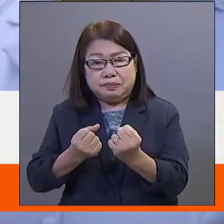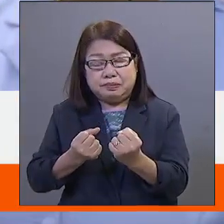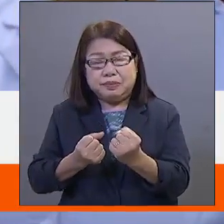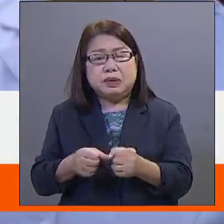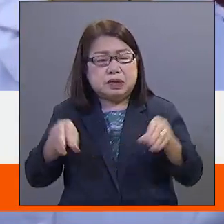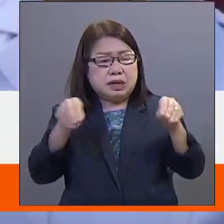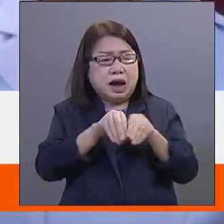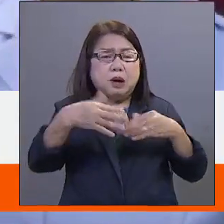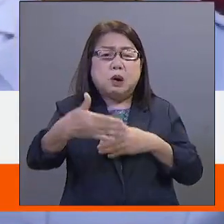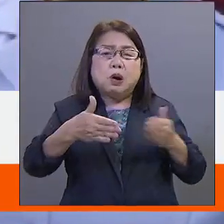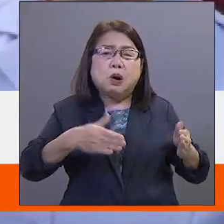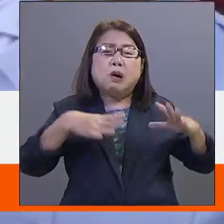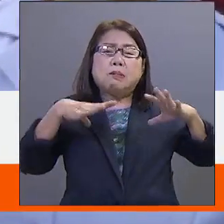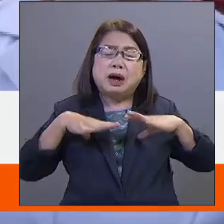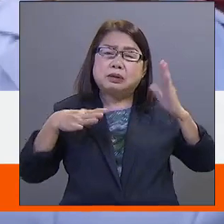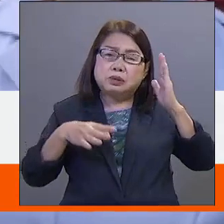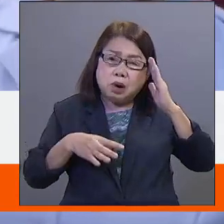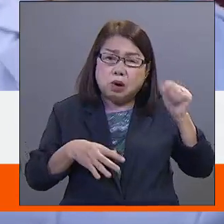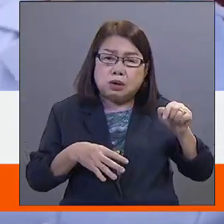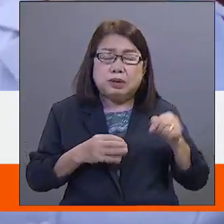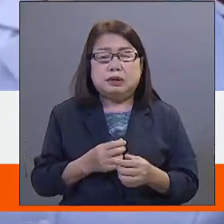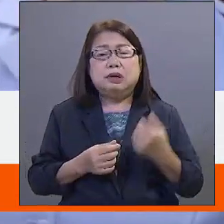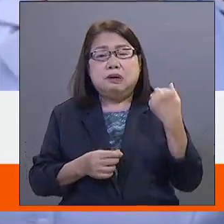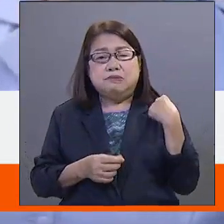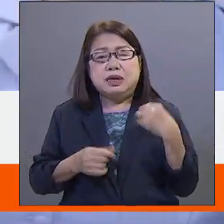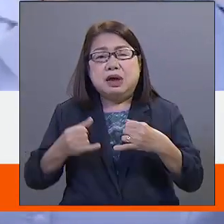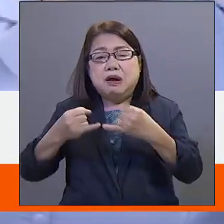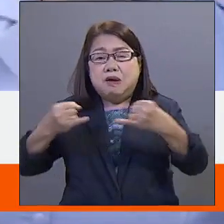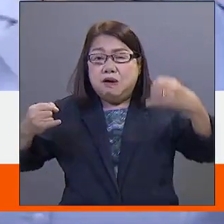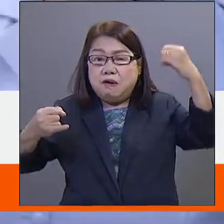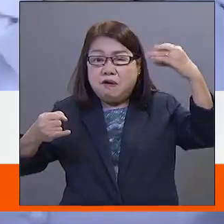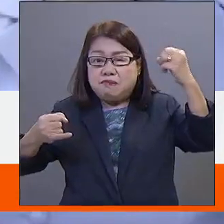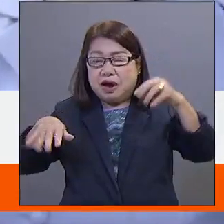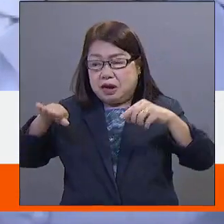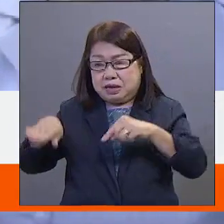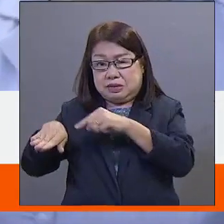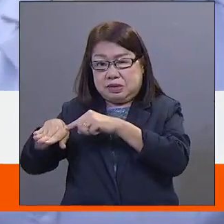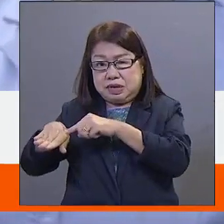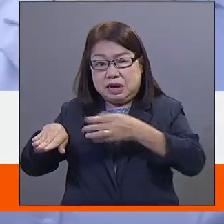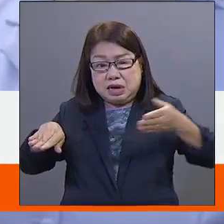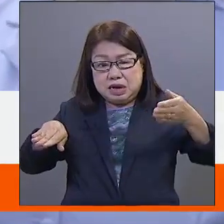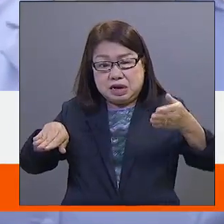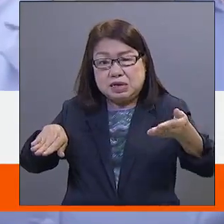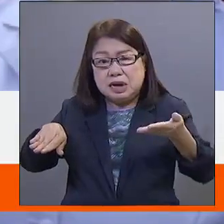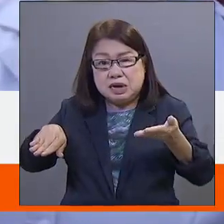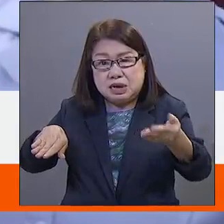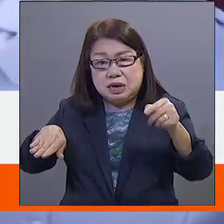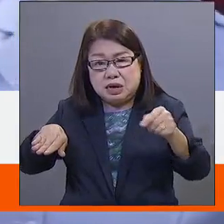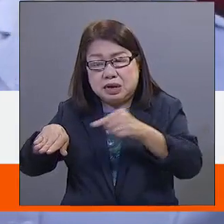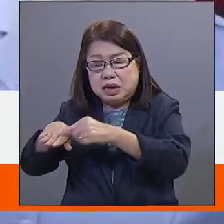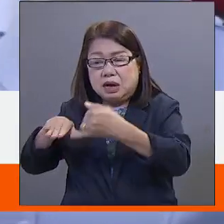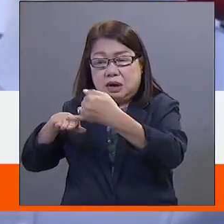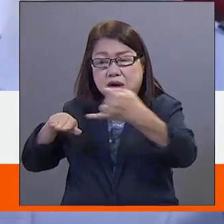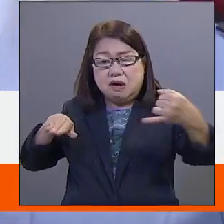องพักแล้วก็มีการต่อไฟฟ้าจากฝั่งเข้าไปใช้ในเรือนะครับพอในเรือเนี้ย